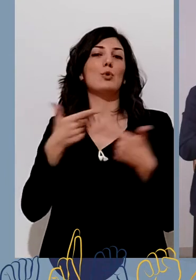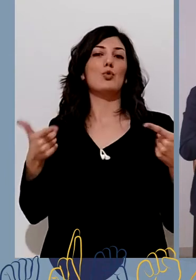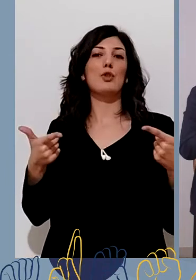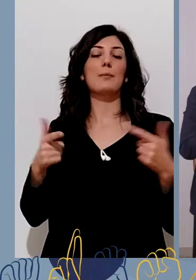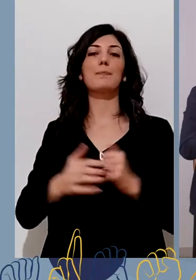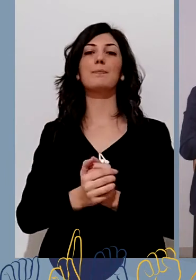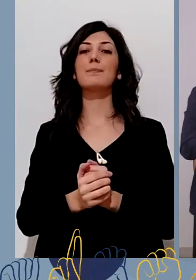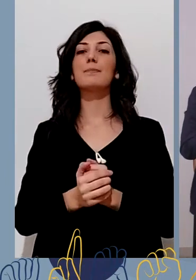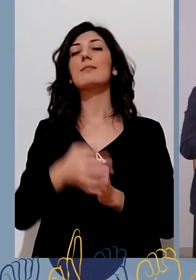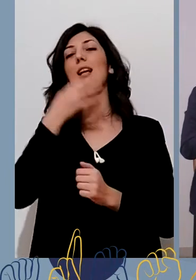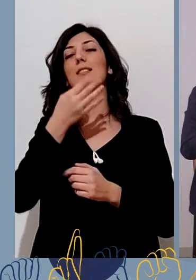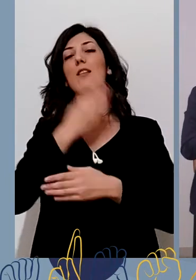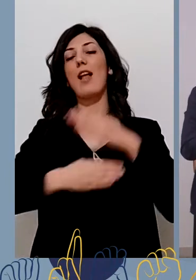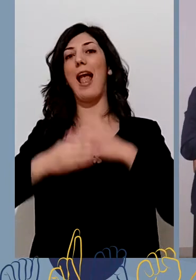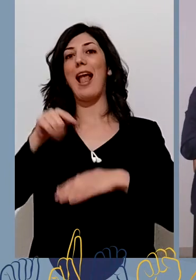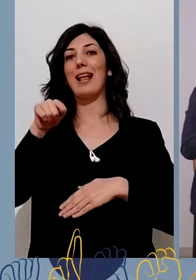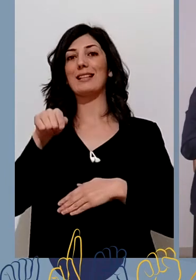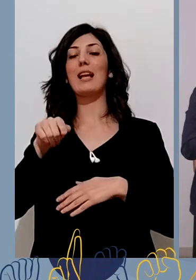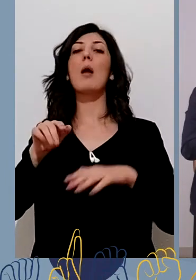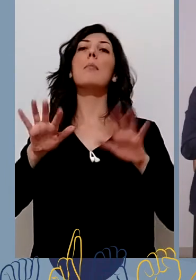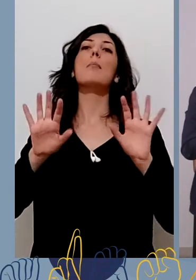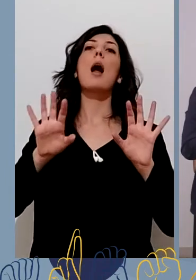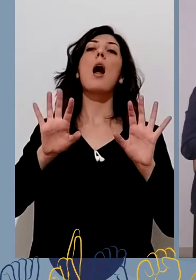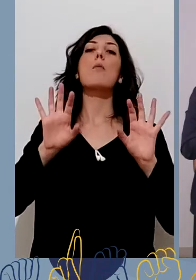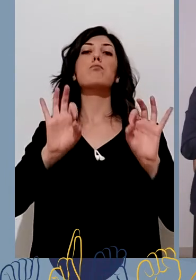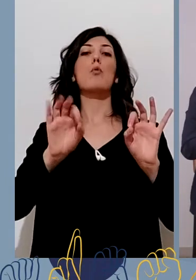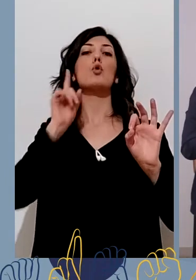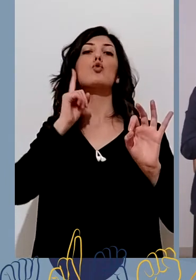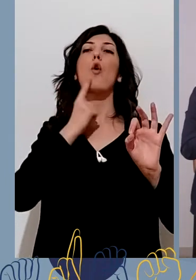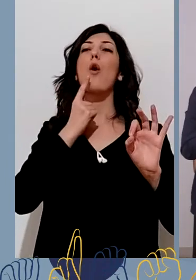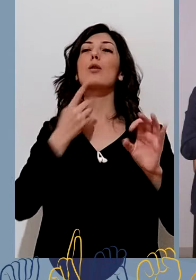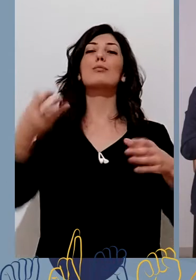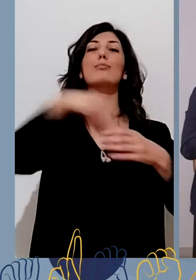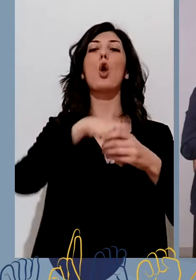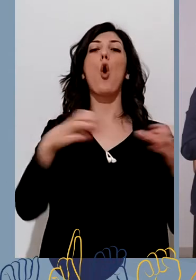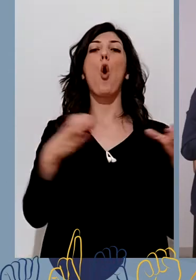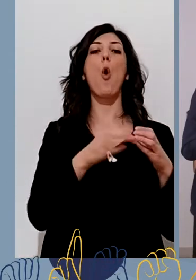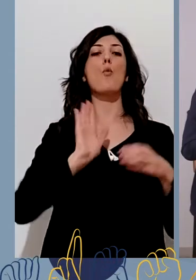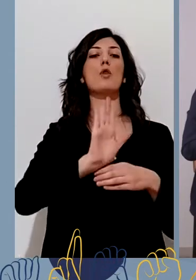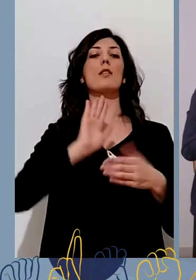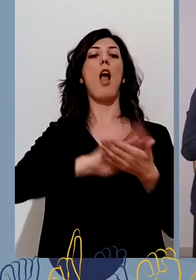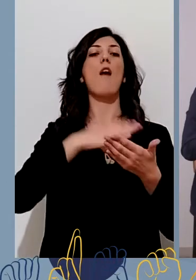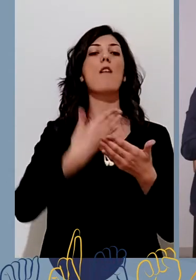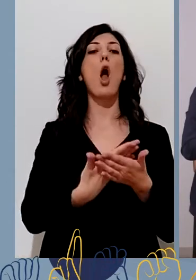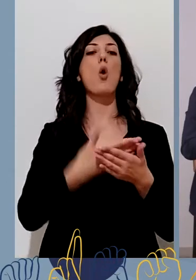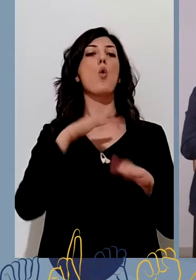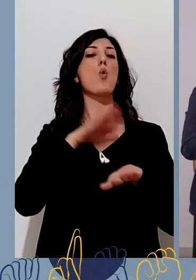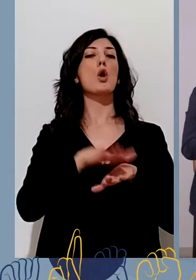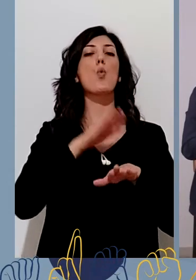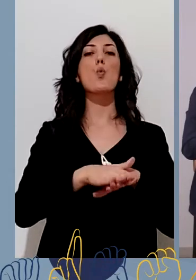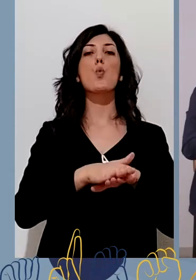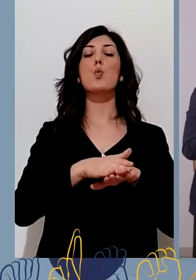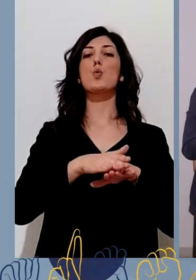definisce appartenente a una comunità, a una sua cultura, ai suoi valori, usi, ai suoi obiettivi da risolvere,